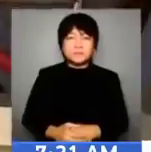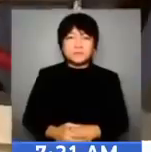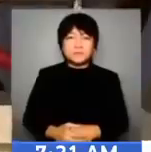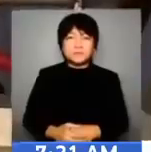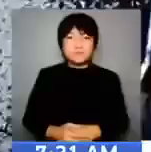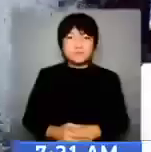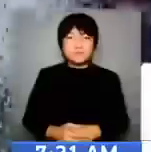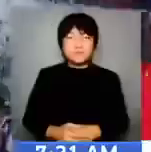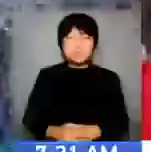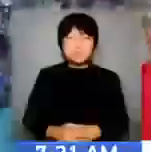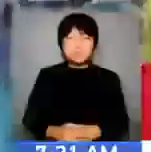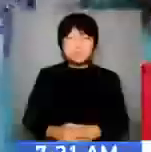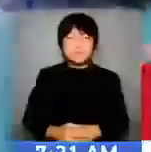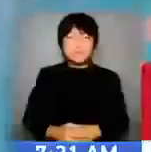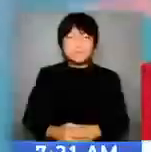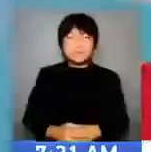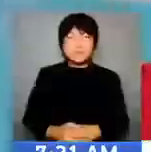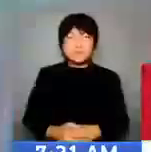Kung malaki,